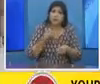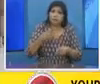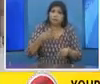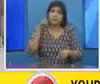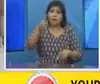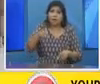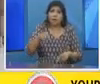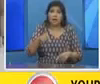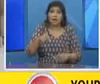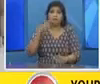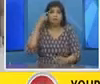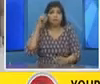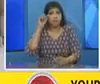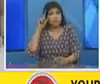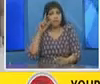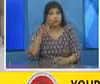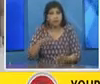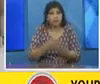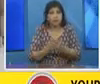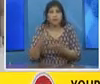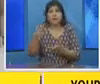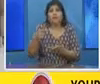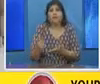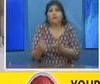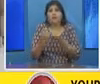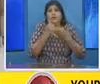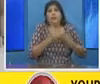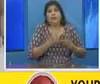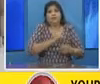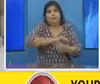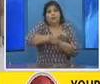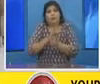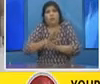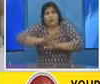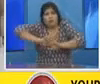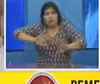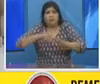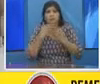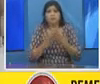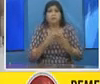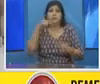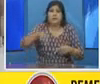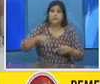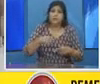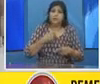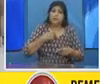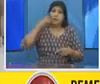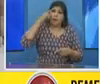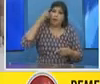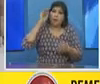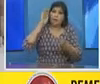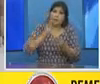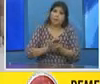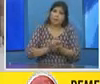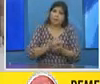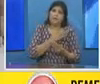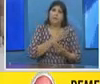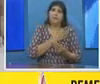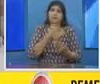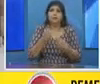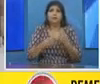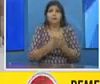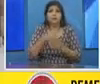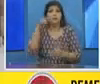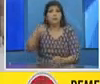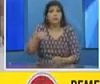आपकी सतर्कता ही आपको कोरोना से बचाएगी। इस बात को हमेशा याद रखिए कि